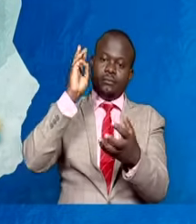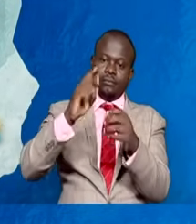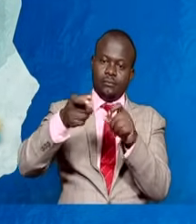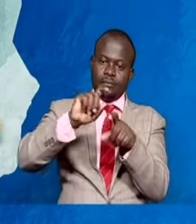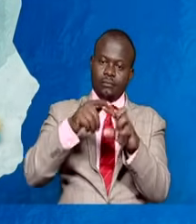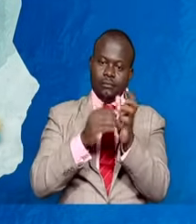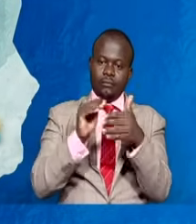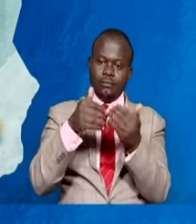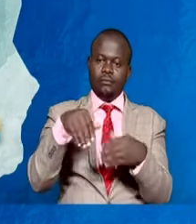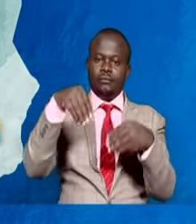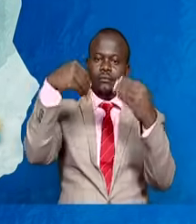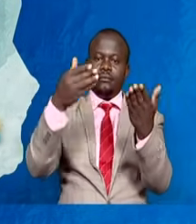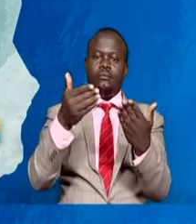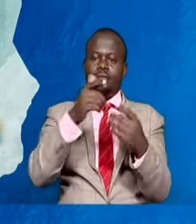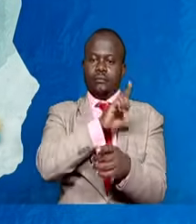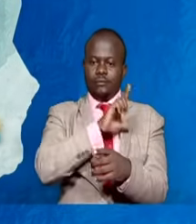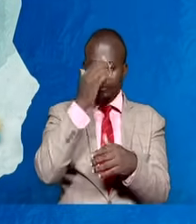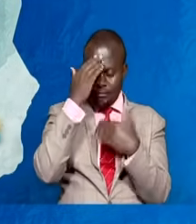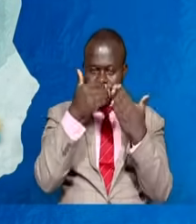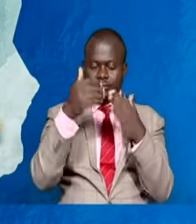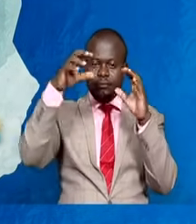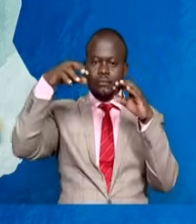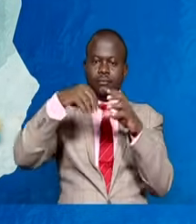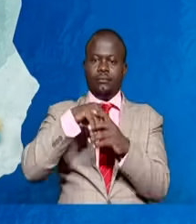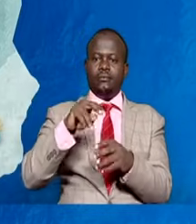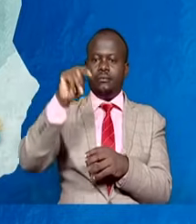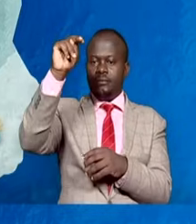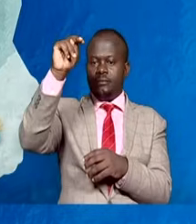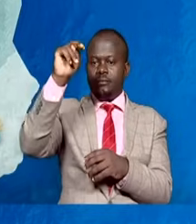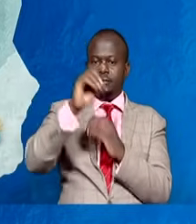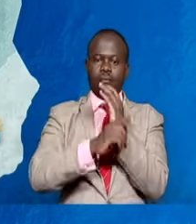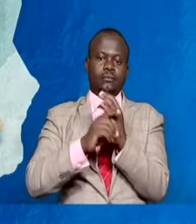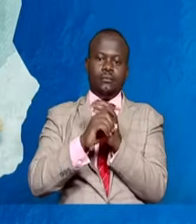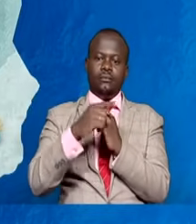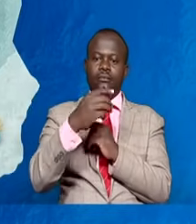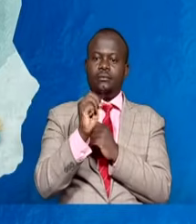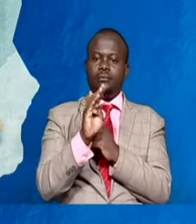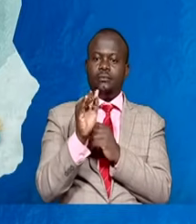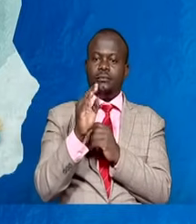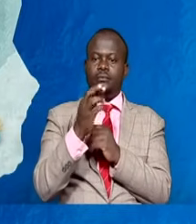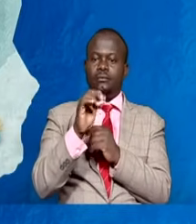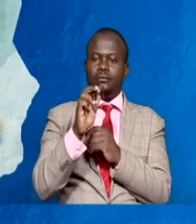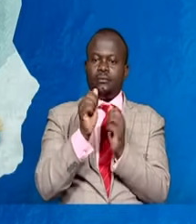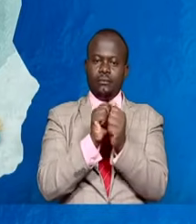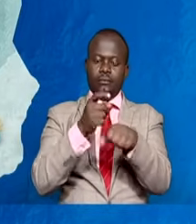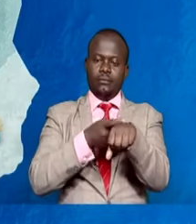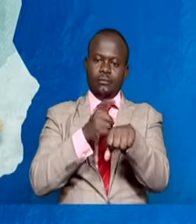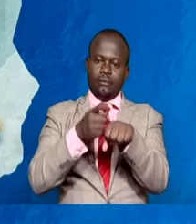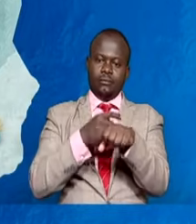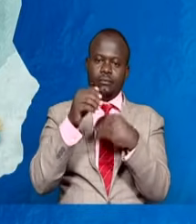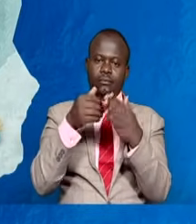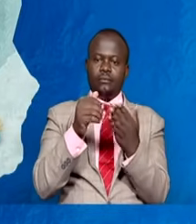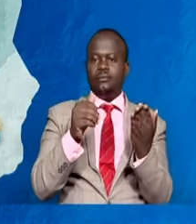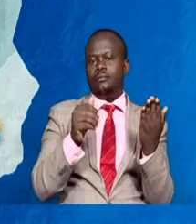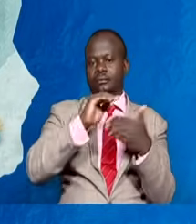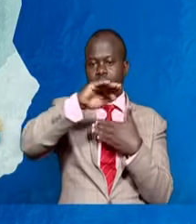ndetse bigatanga n'amahirwe yo kugira imvura mu ntara y'amajyaruguru mu turere twa Gicumbi Burera na Musanze intara